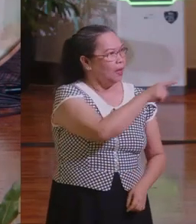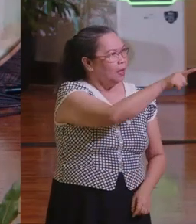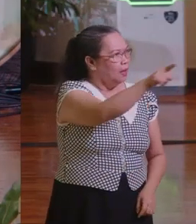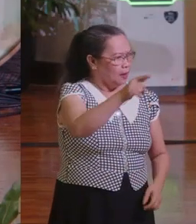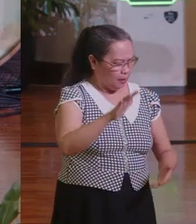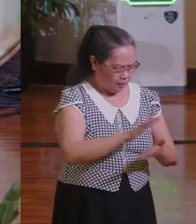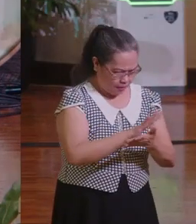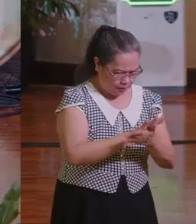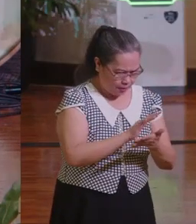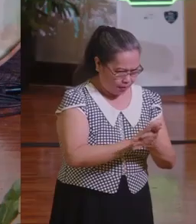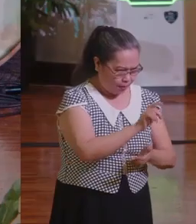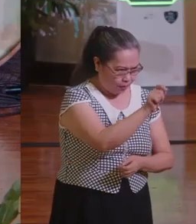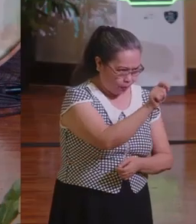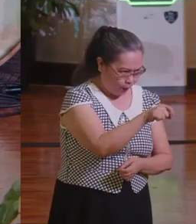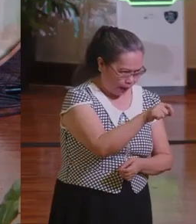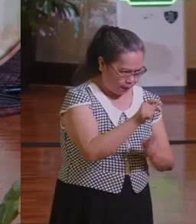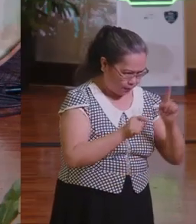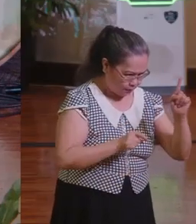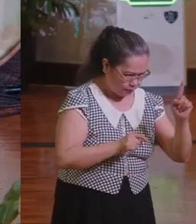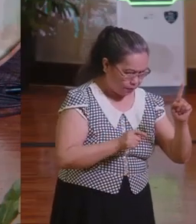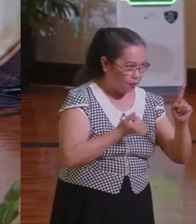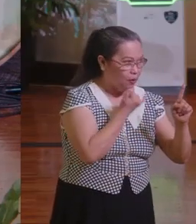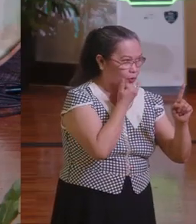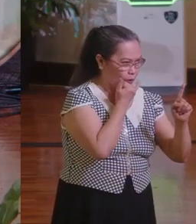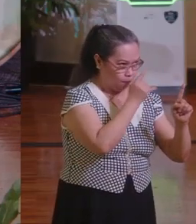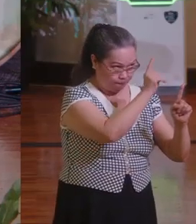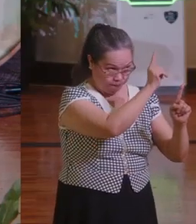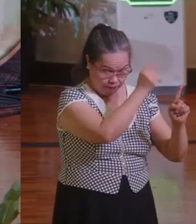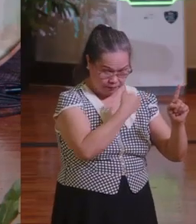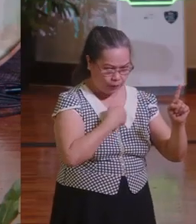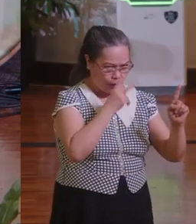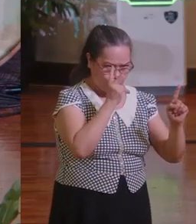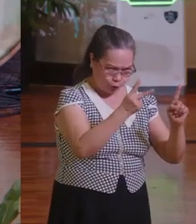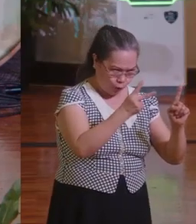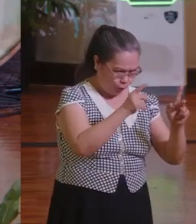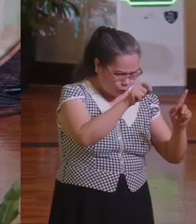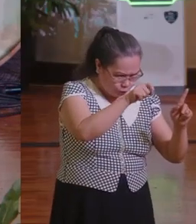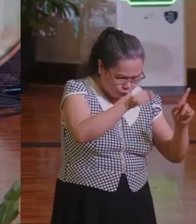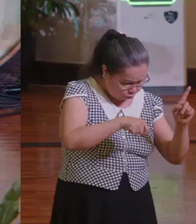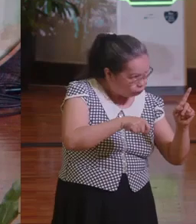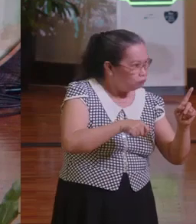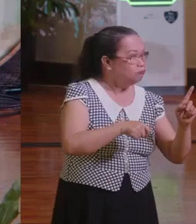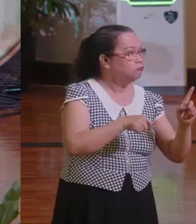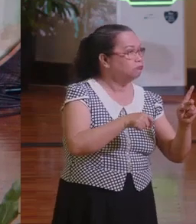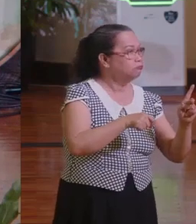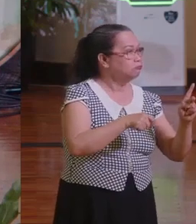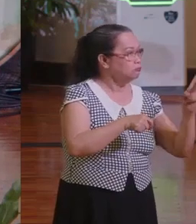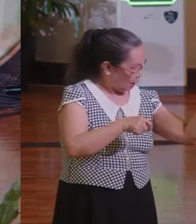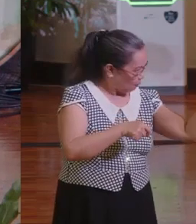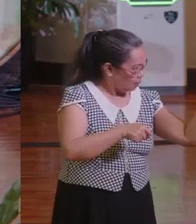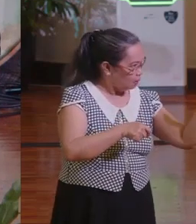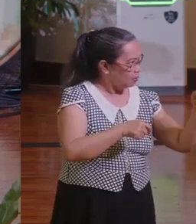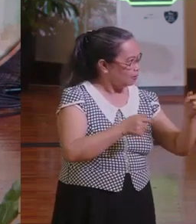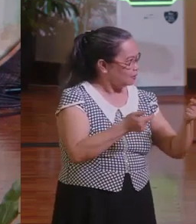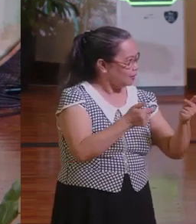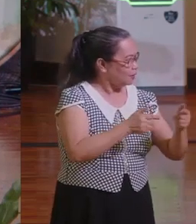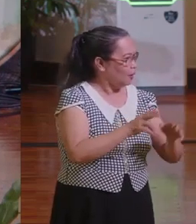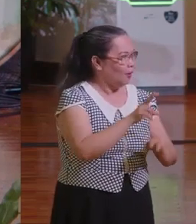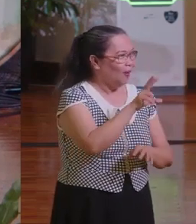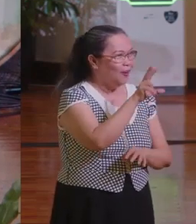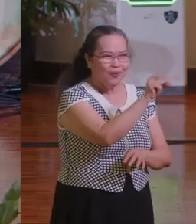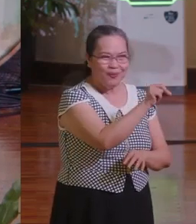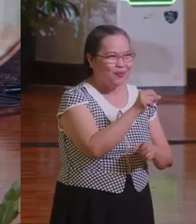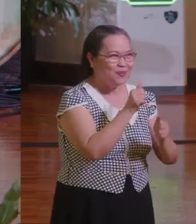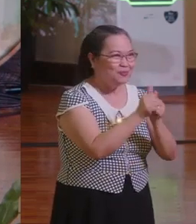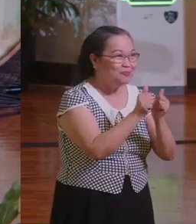at mamarkahan ninyo, okay, 1. O nakaisa ka na, 2. Nakadalawa ka na. Hindi po yun ang ibig niya sabihin.